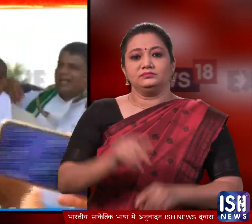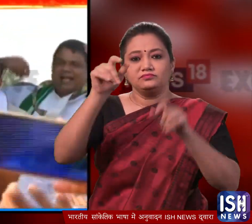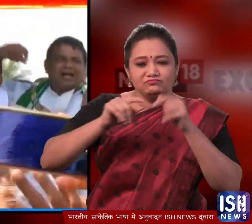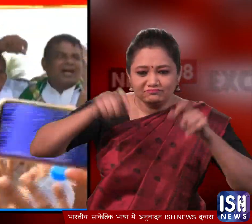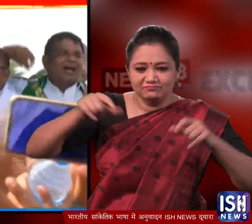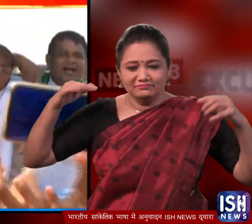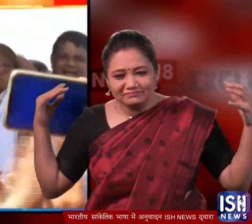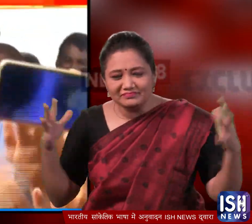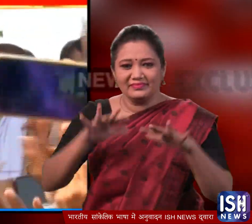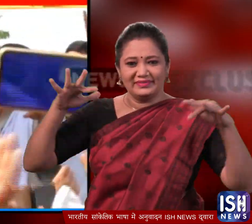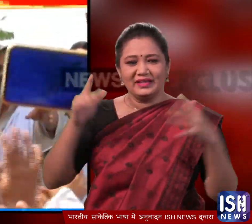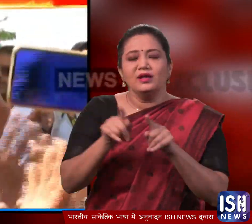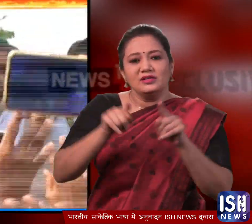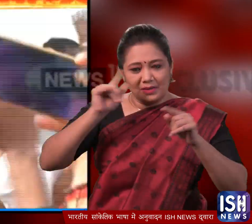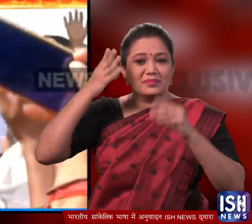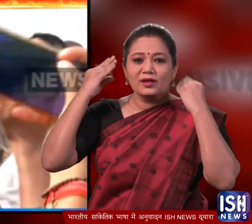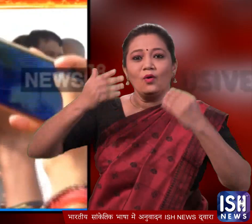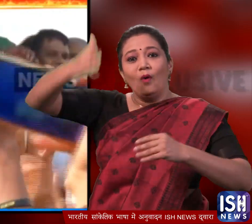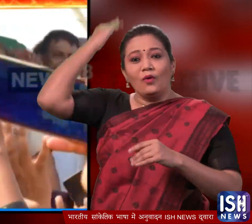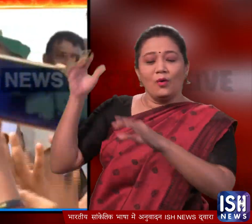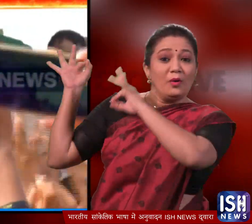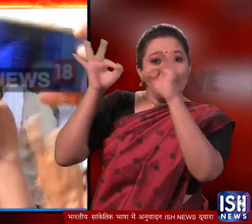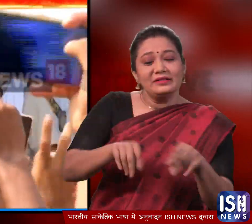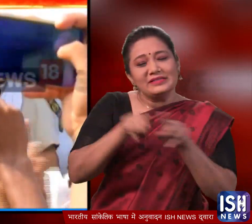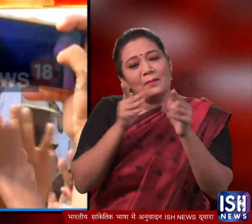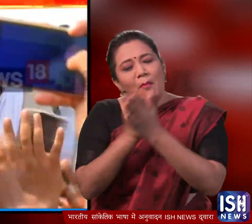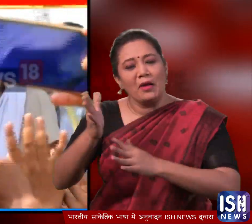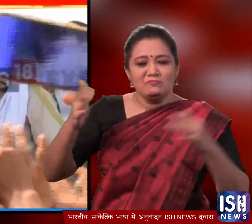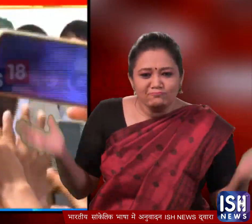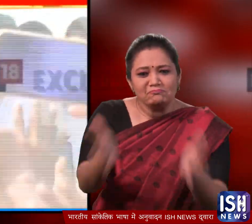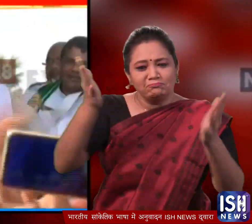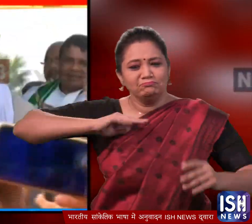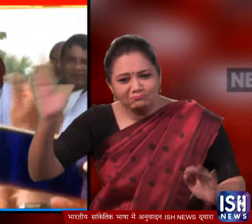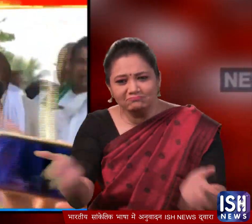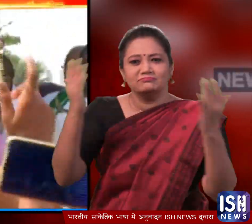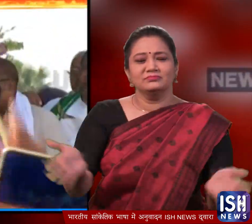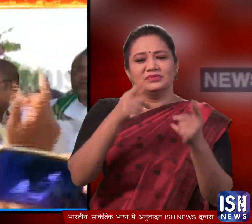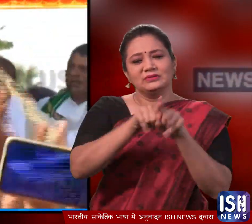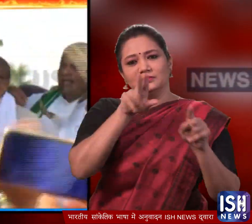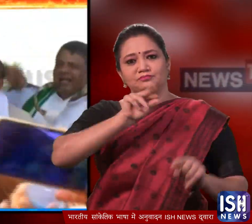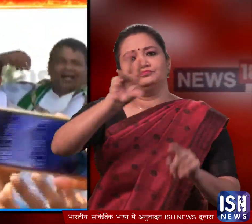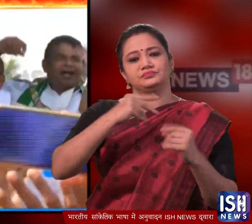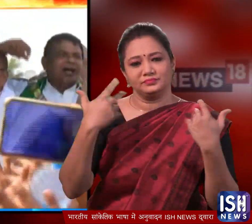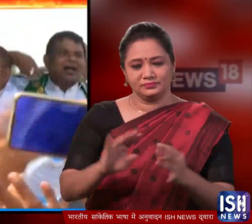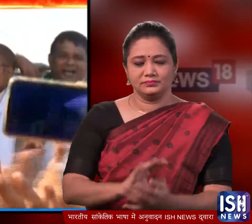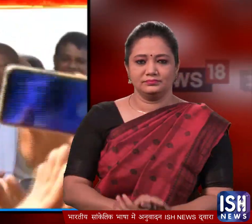भीड़ का जोश बढ़ाने के लिए लालू यादव ने भी अपने पुराने अंदाज में उनका उत्साह बढ़ाया।